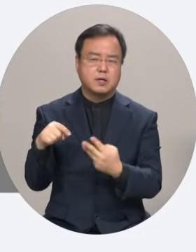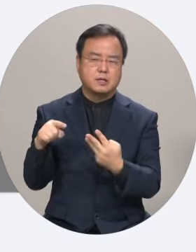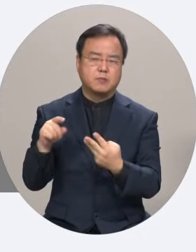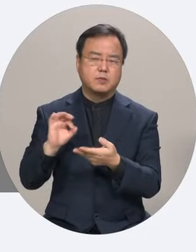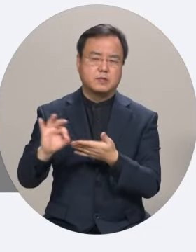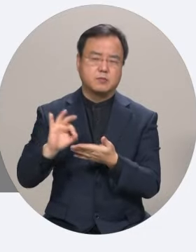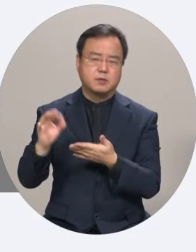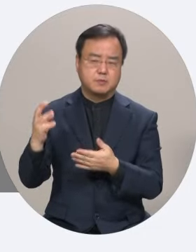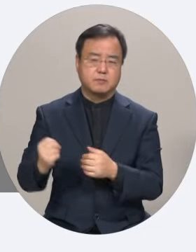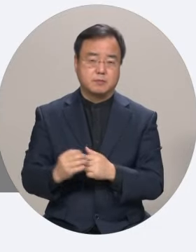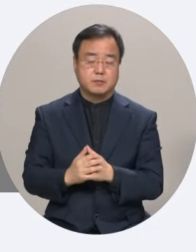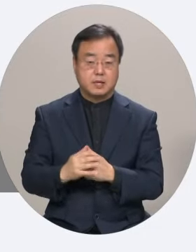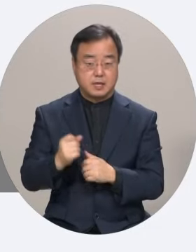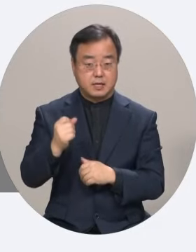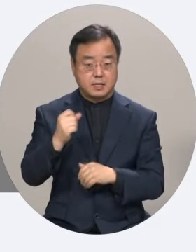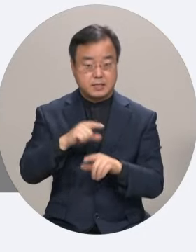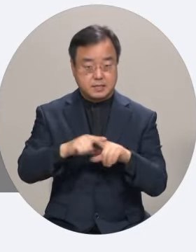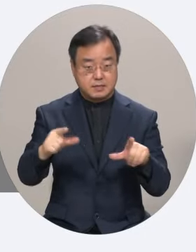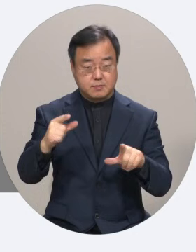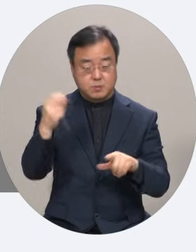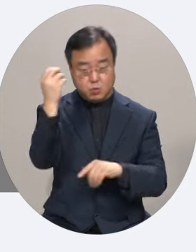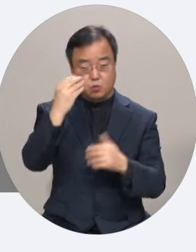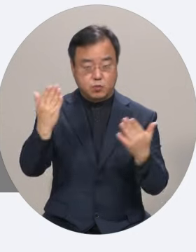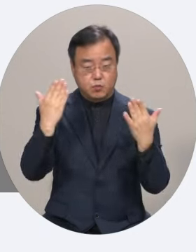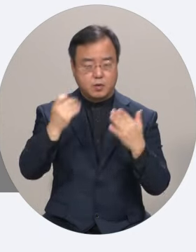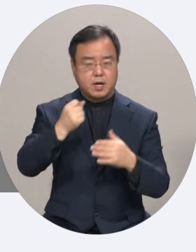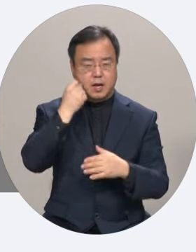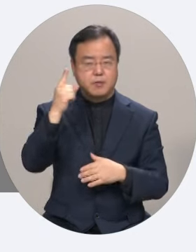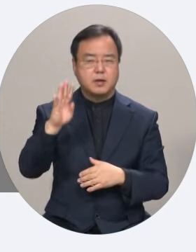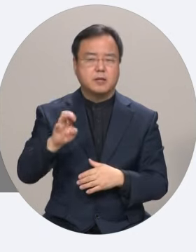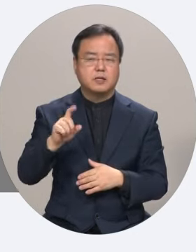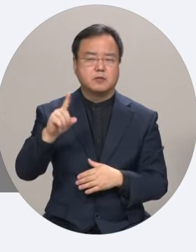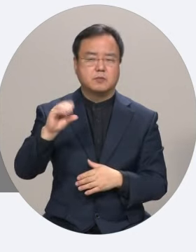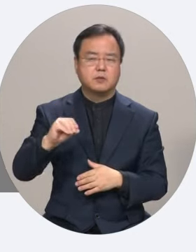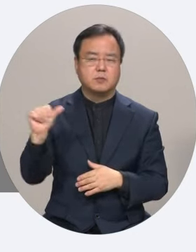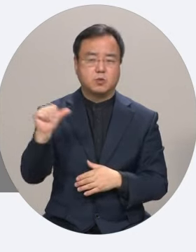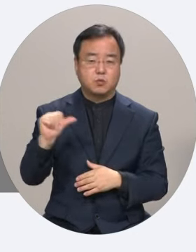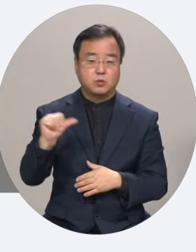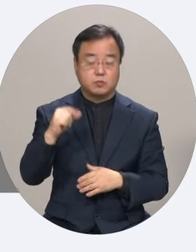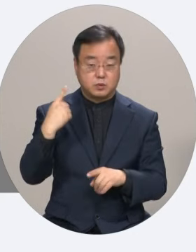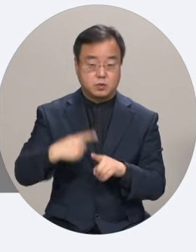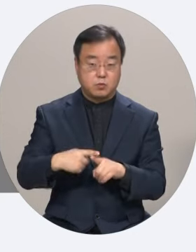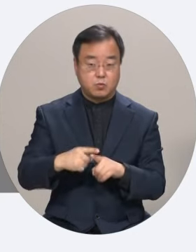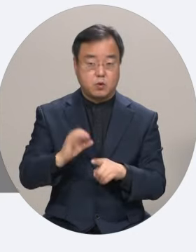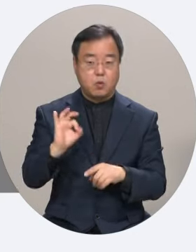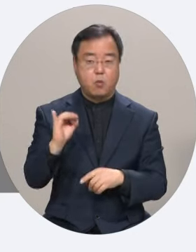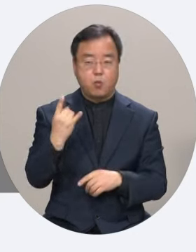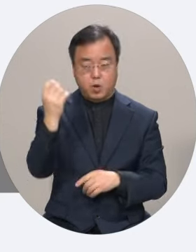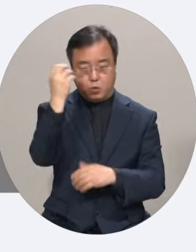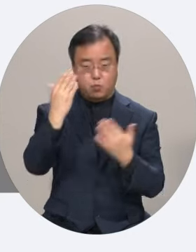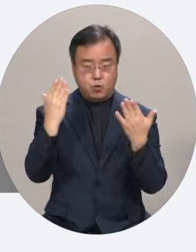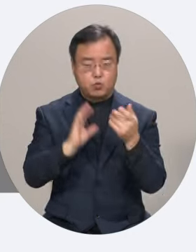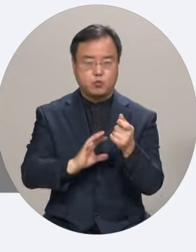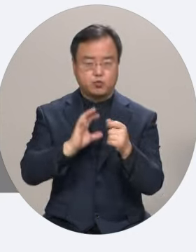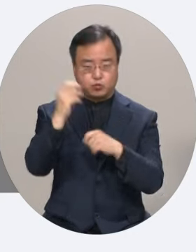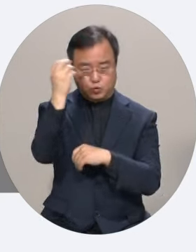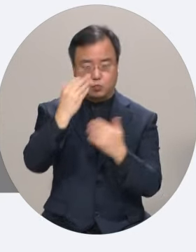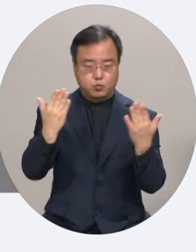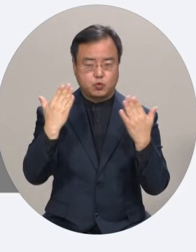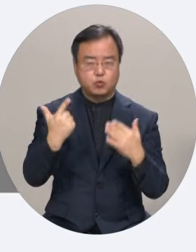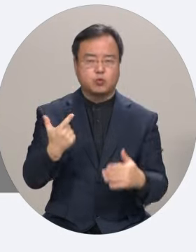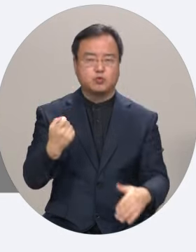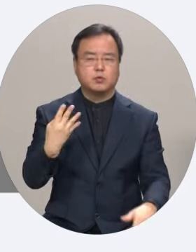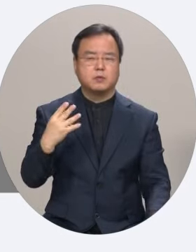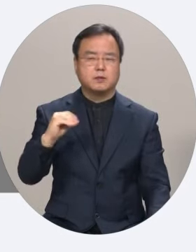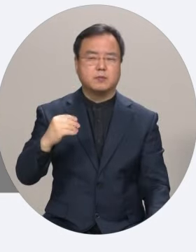한 달 사교육비로 41만 5,000원을 지출했는데이 외고나 국제고에 가려는 중학생은 64만 2,000원을